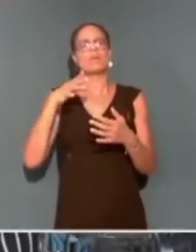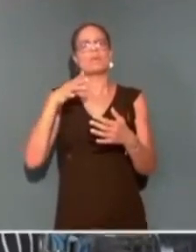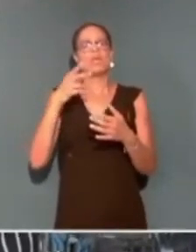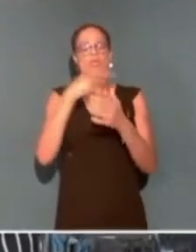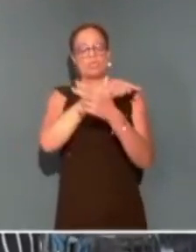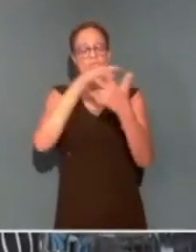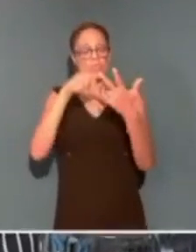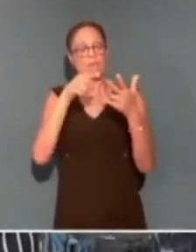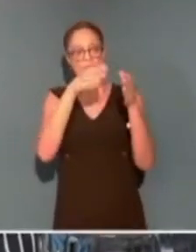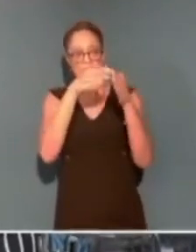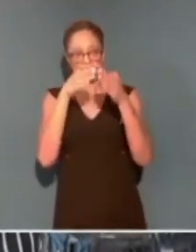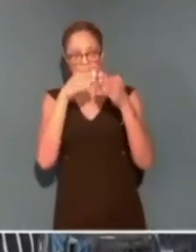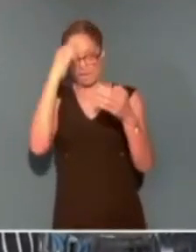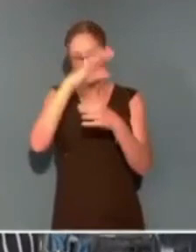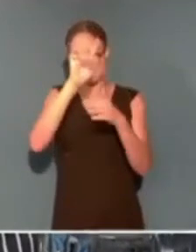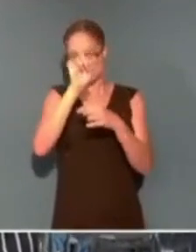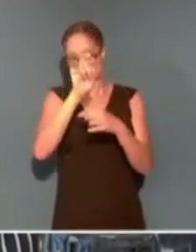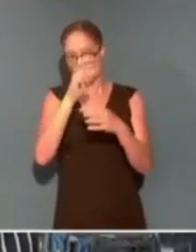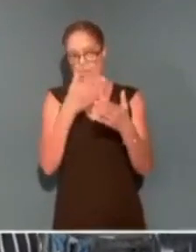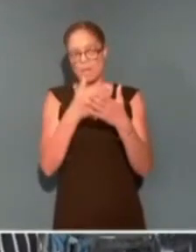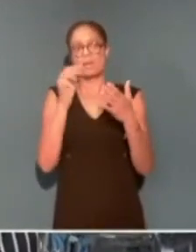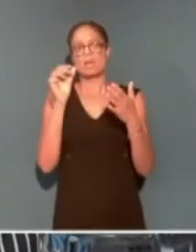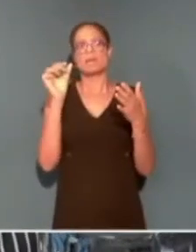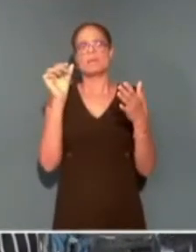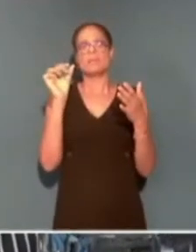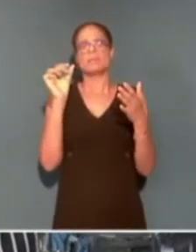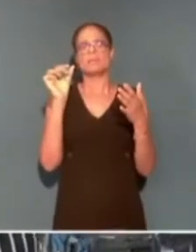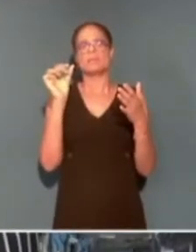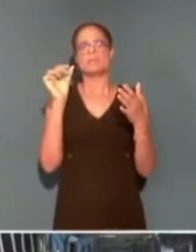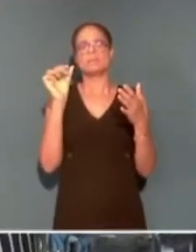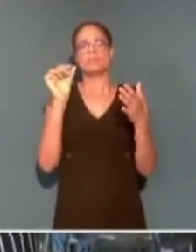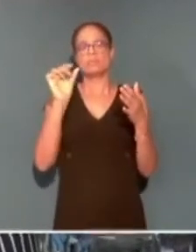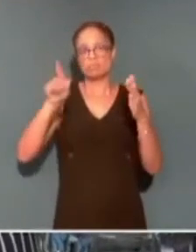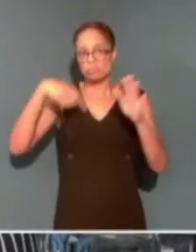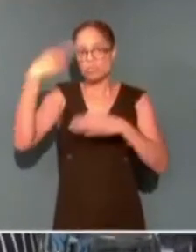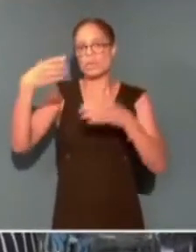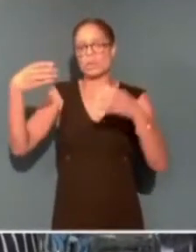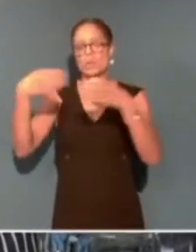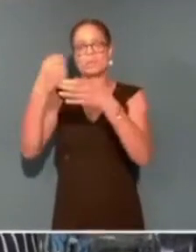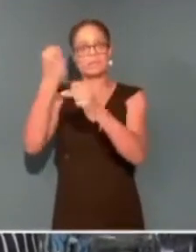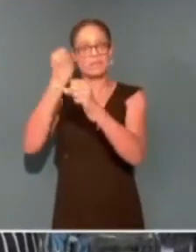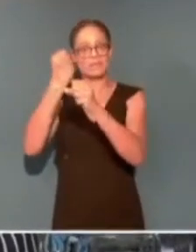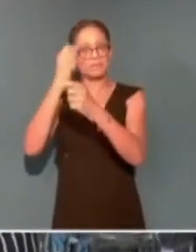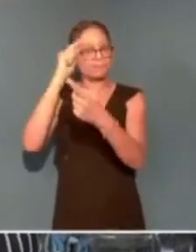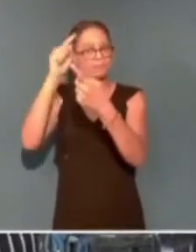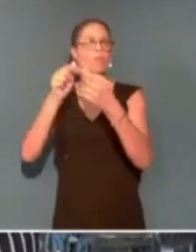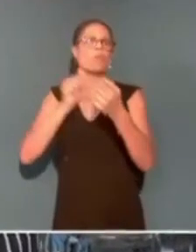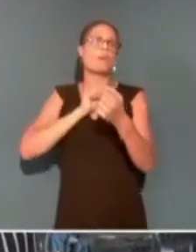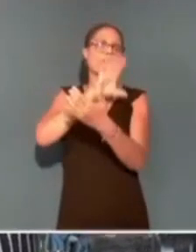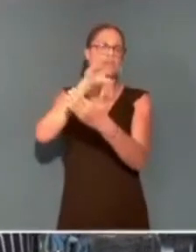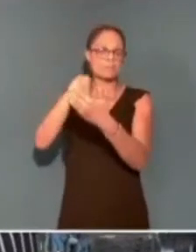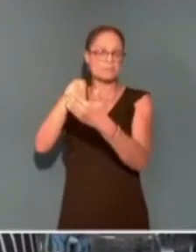consultations, et je pense que ça va être l'objet du travail du prochain groupe, auquel j'ai l'honneur aussi de participer, puisque